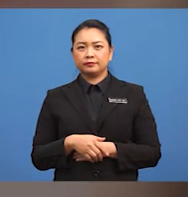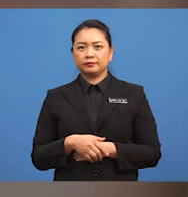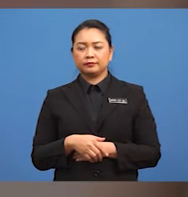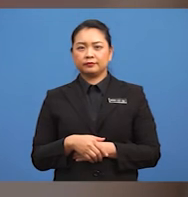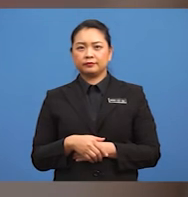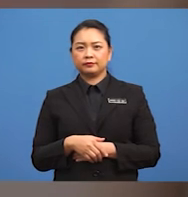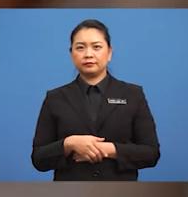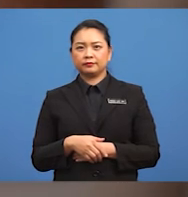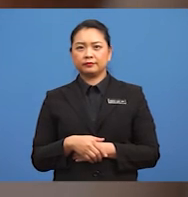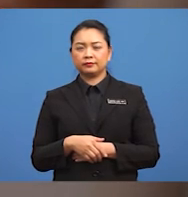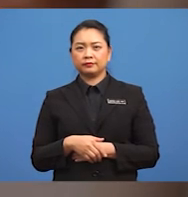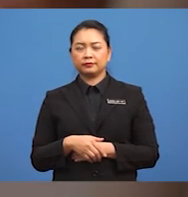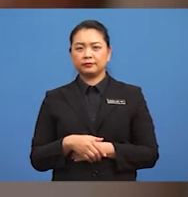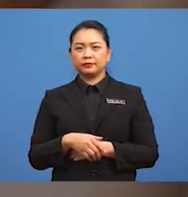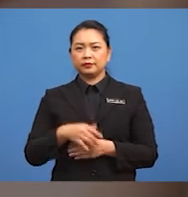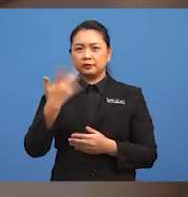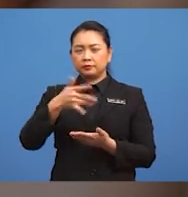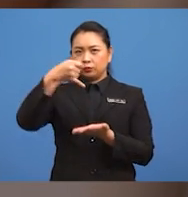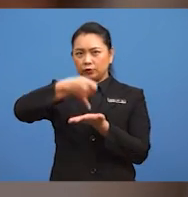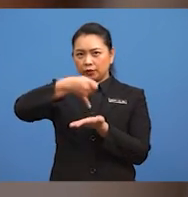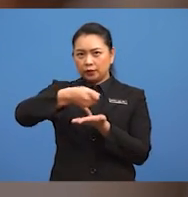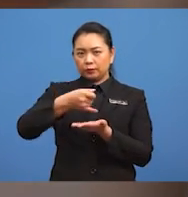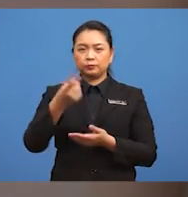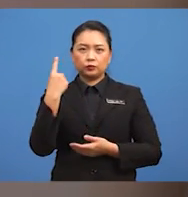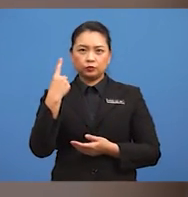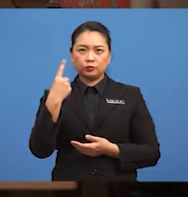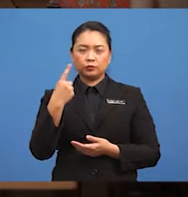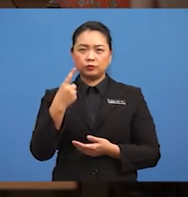Temukan GP, kemudian jahit mesin.